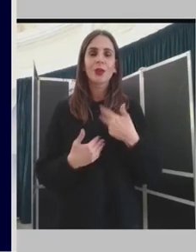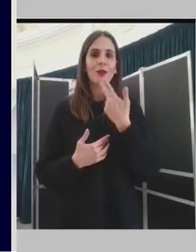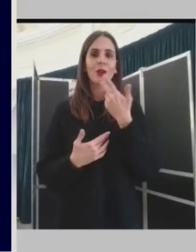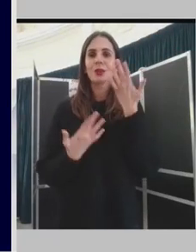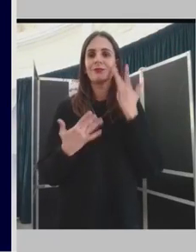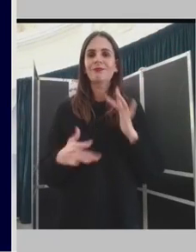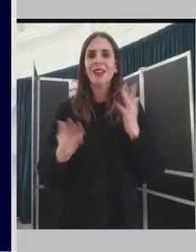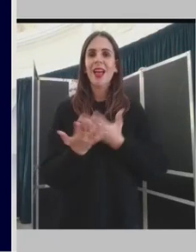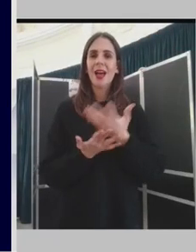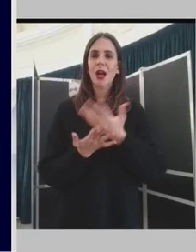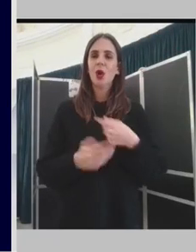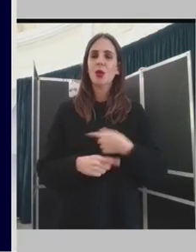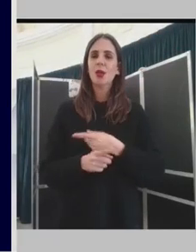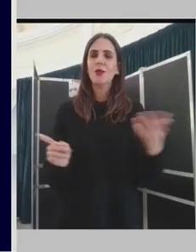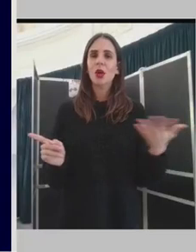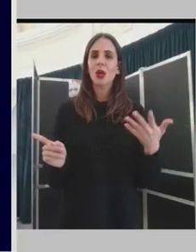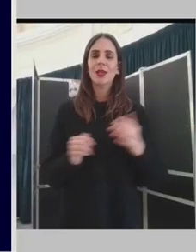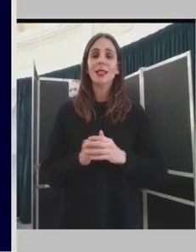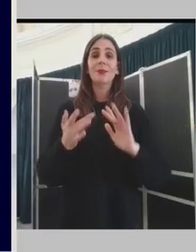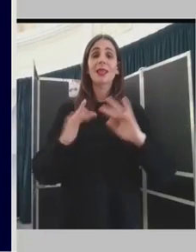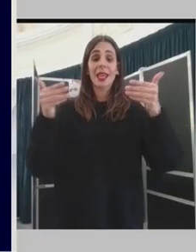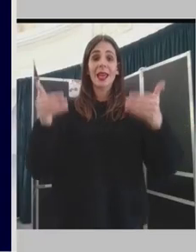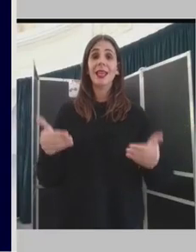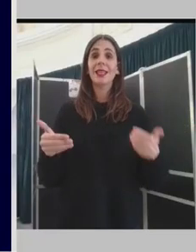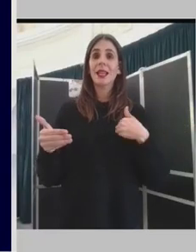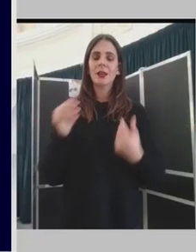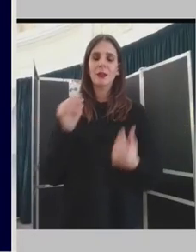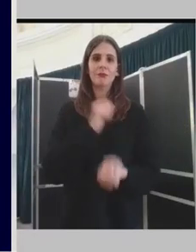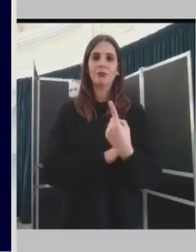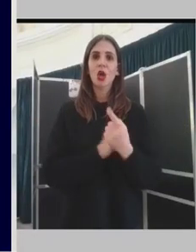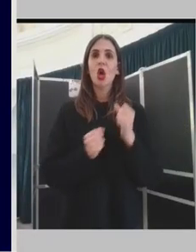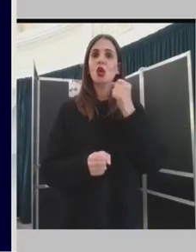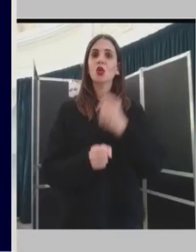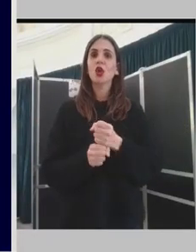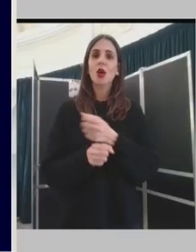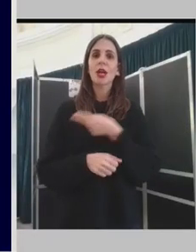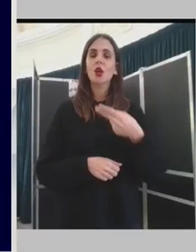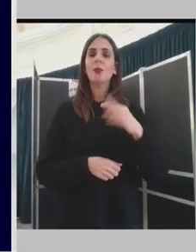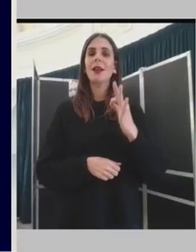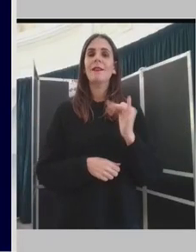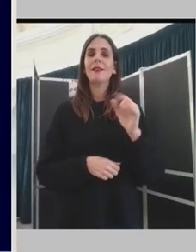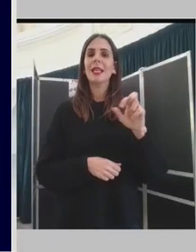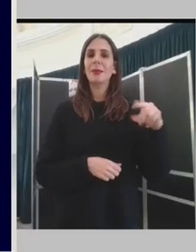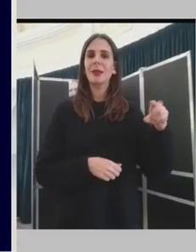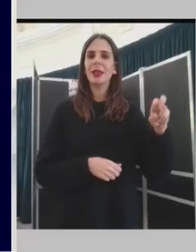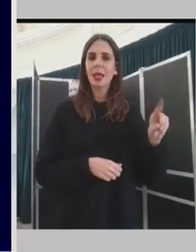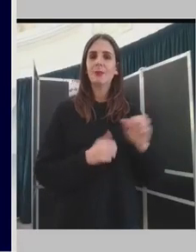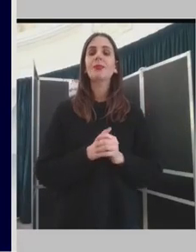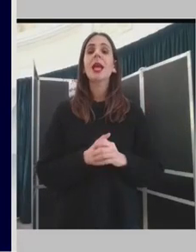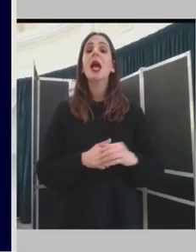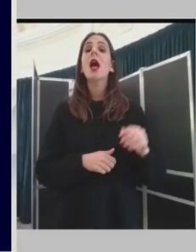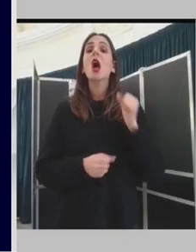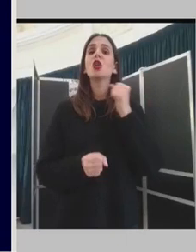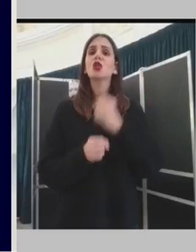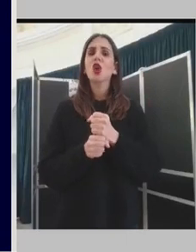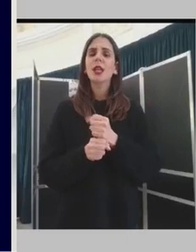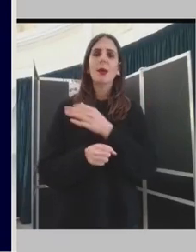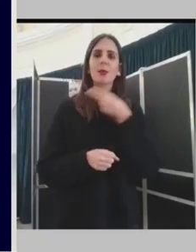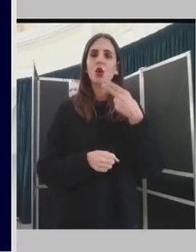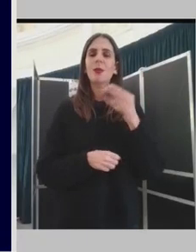raccontare, su internet mi sono imbattuta nella storia di Filippide. Voi vi ricordate che Filippide era quella persona,